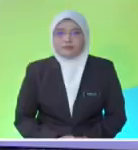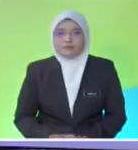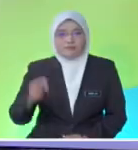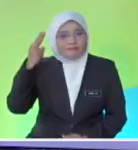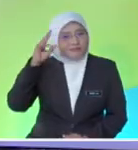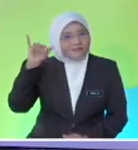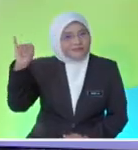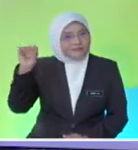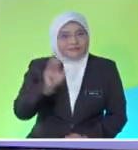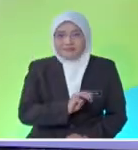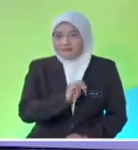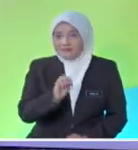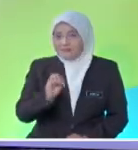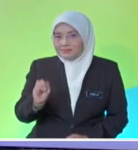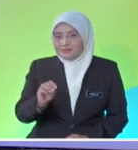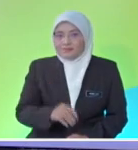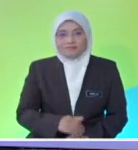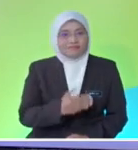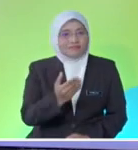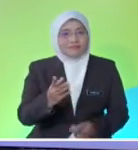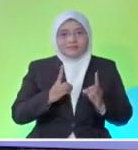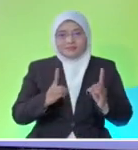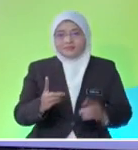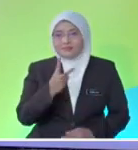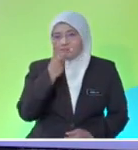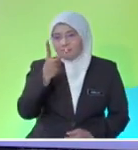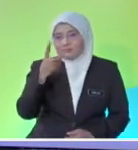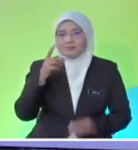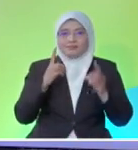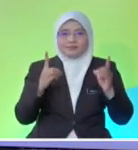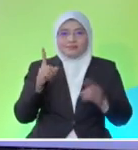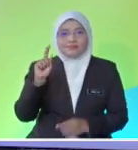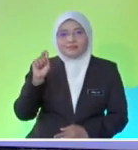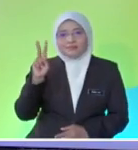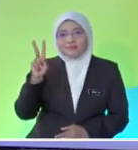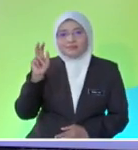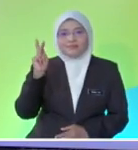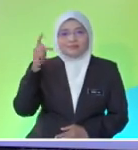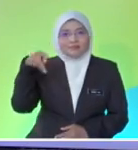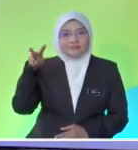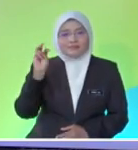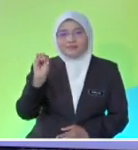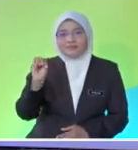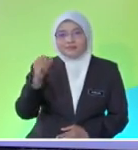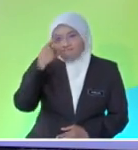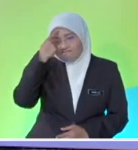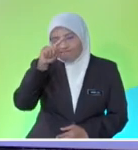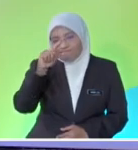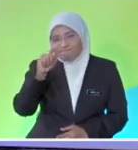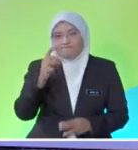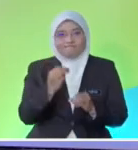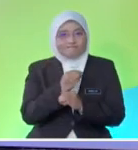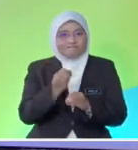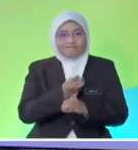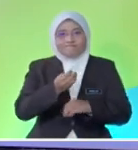Hai murid-murid, anda sedang menonton slot prasekolah di saluran Didik TV KPM bagi mata pelajaran matematik awal dan